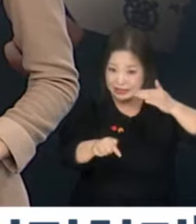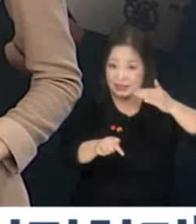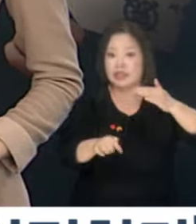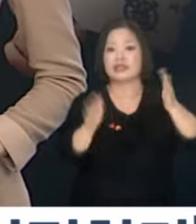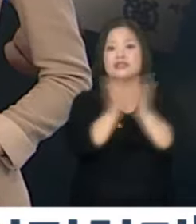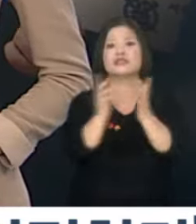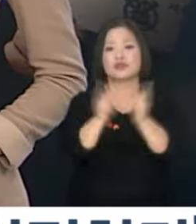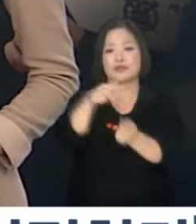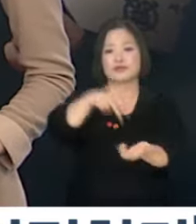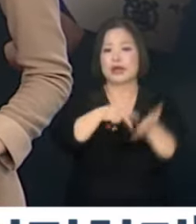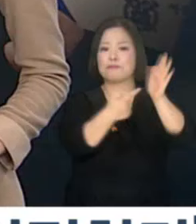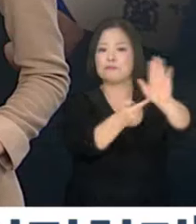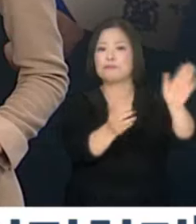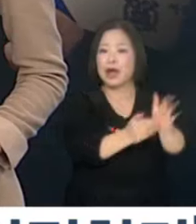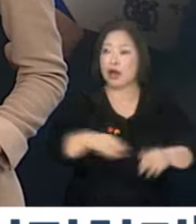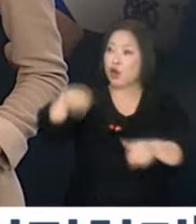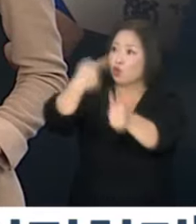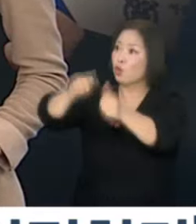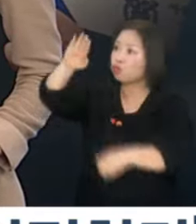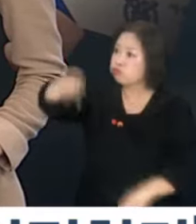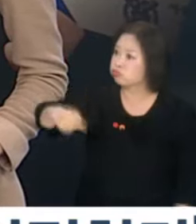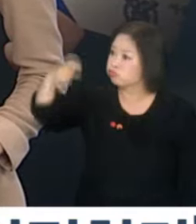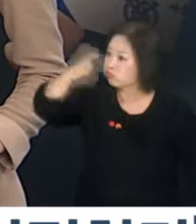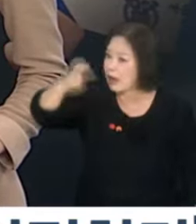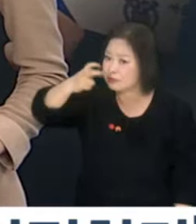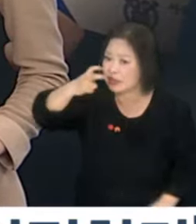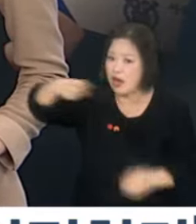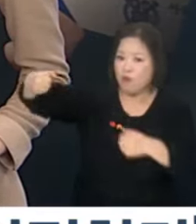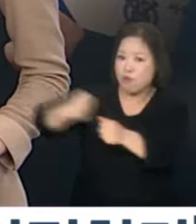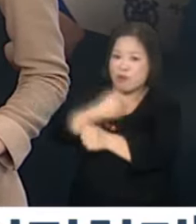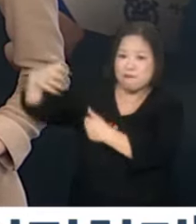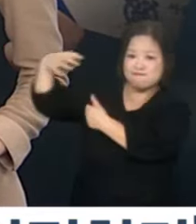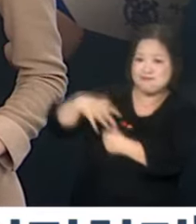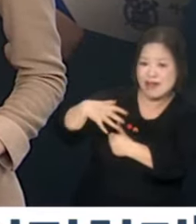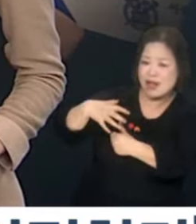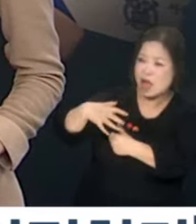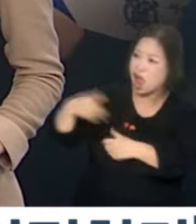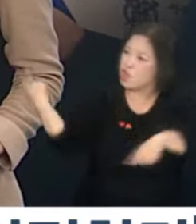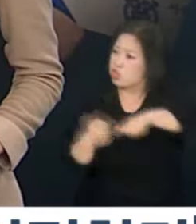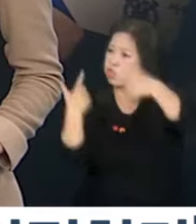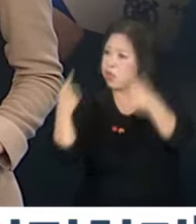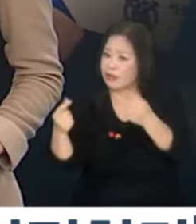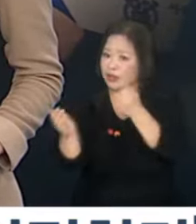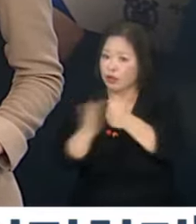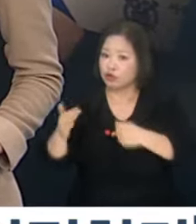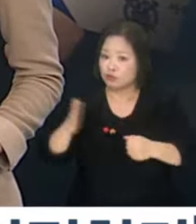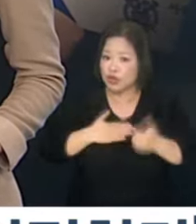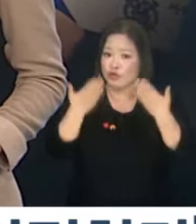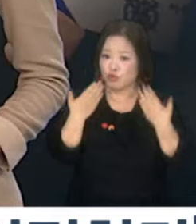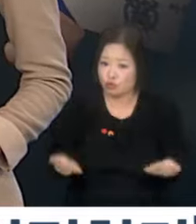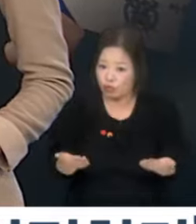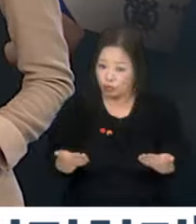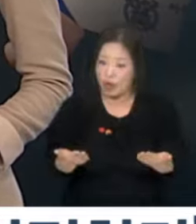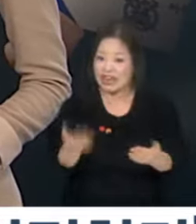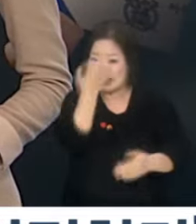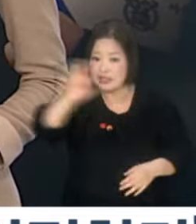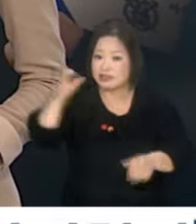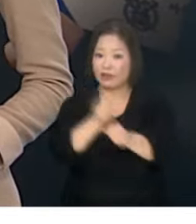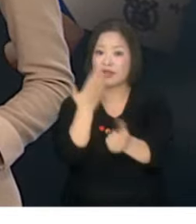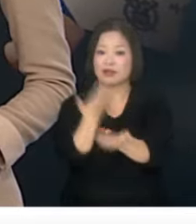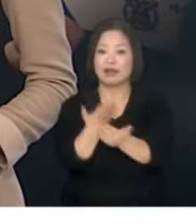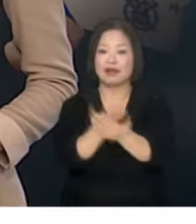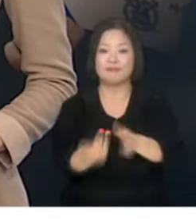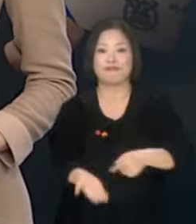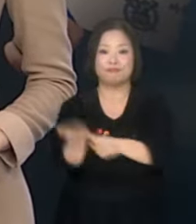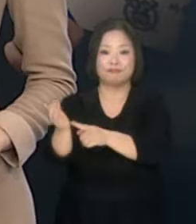집회를 열었습니다. 이들은 교육부 감사가 포괄 감사라며 학생들의 휴학 권리를 인정하라고 요구했습니다. 성승환